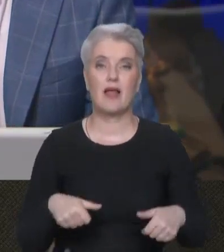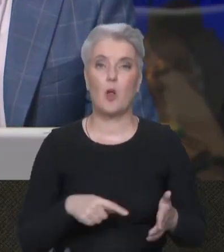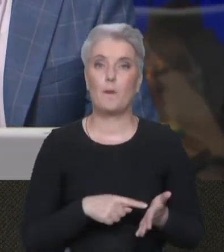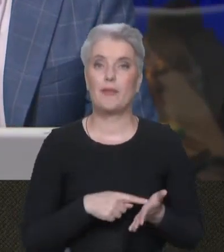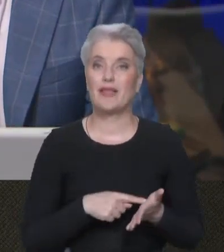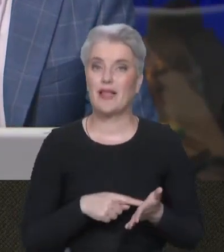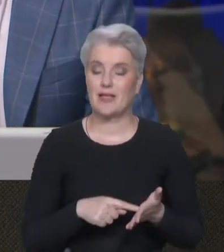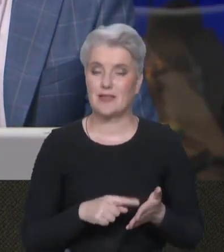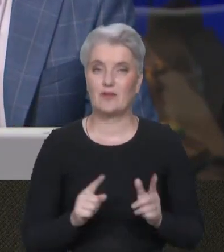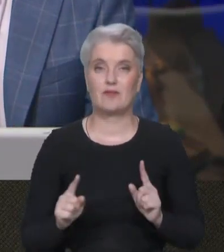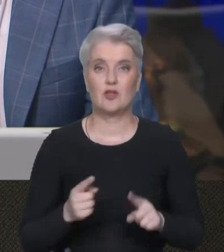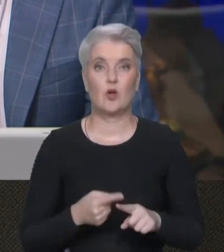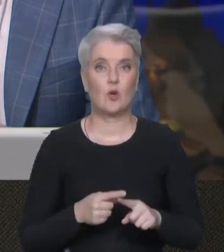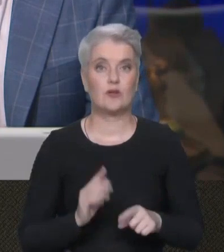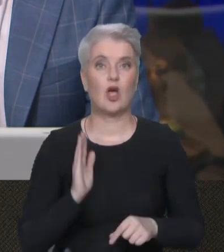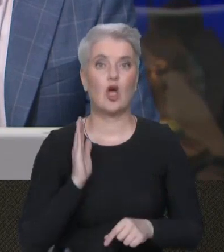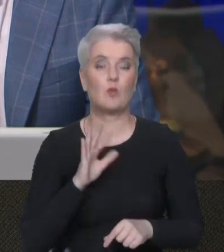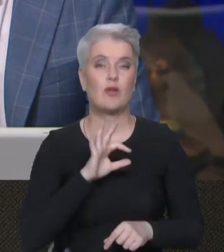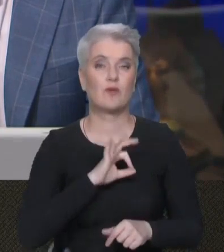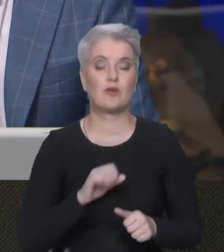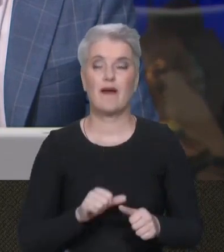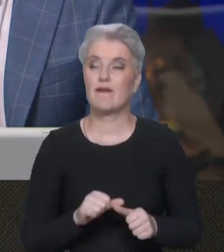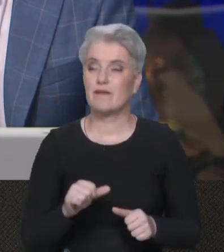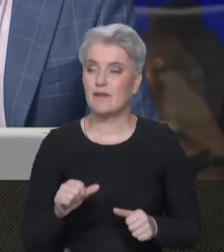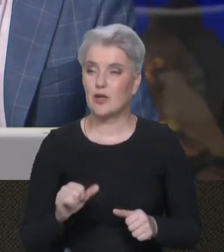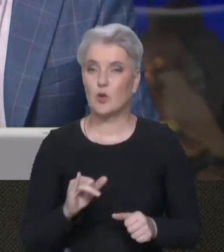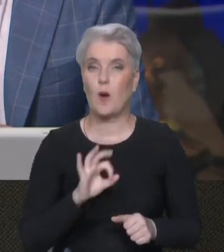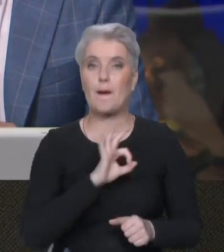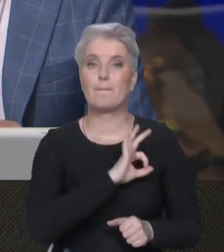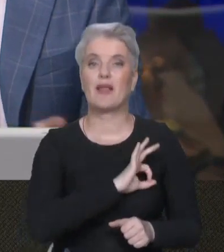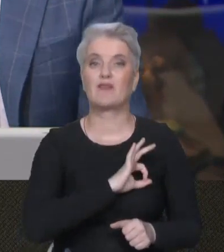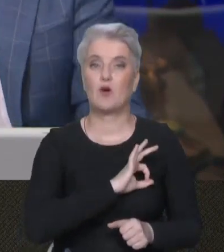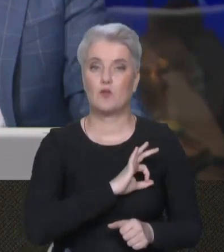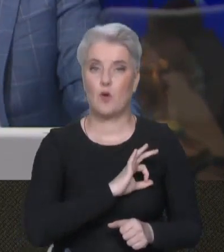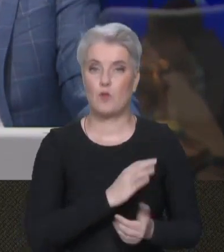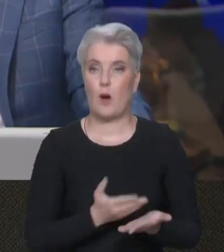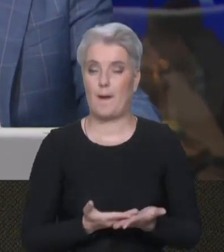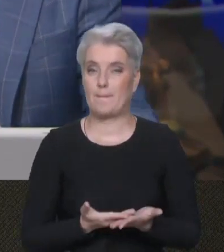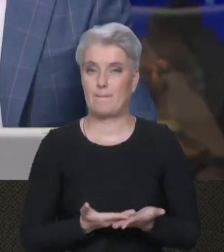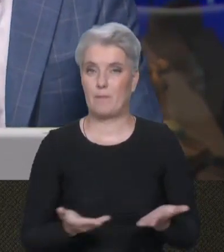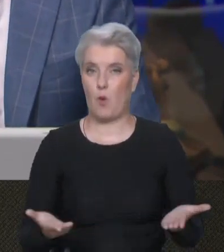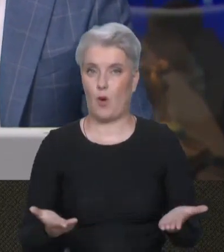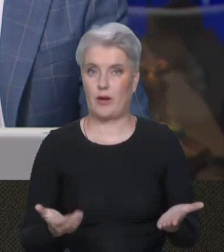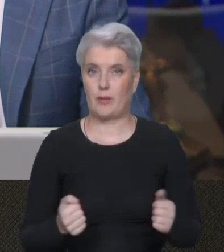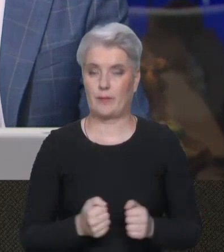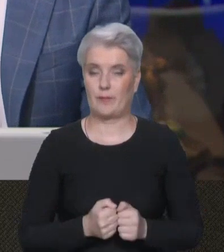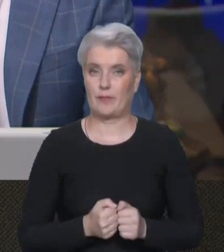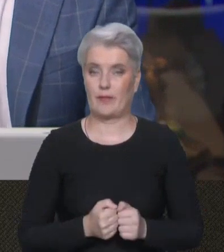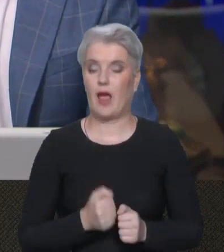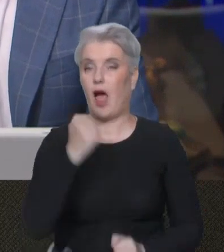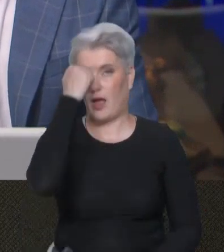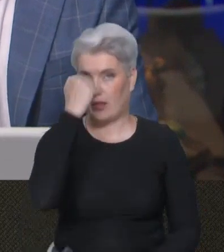що це буде використовуватись виключно у правовому полі. Дякую за інформацію,